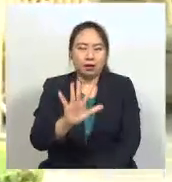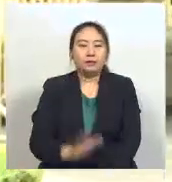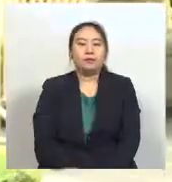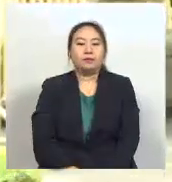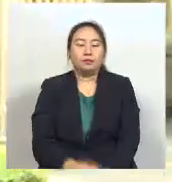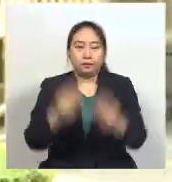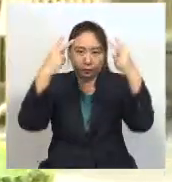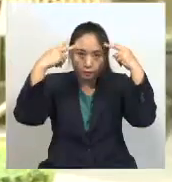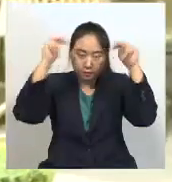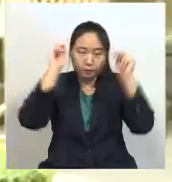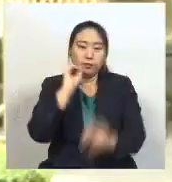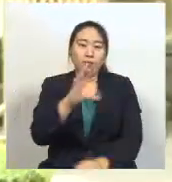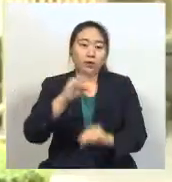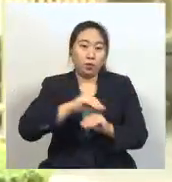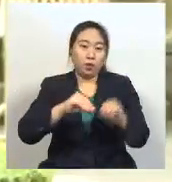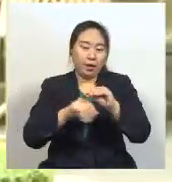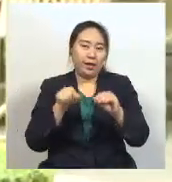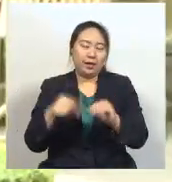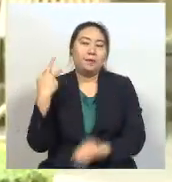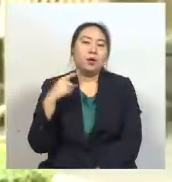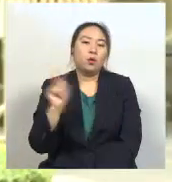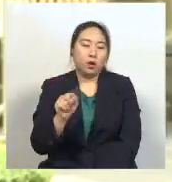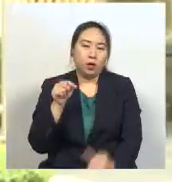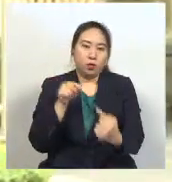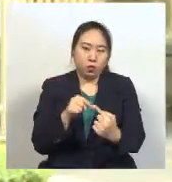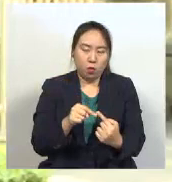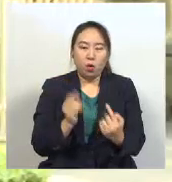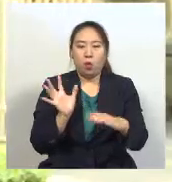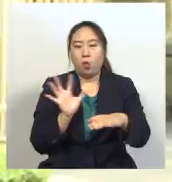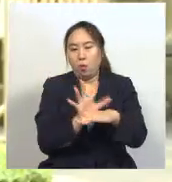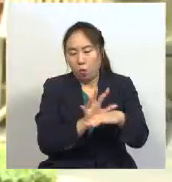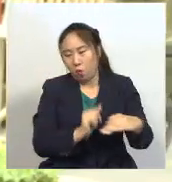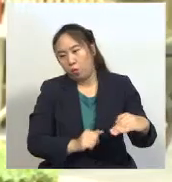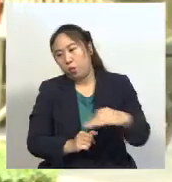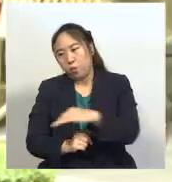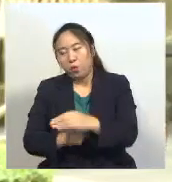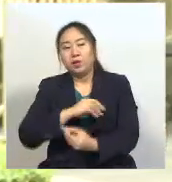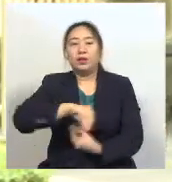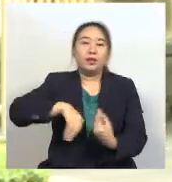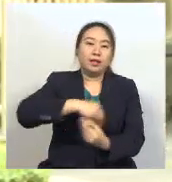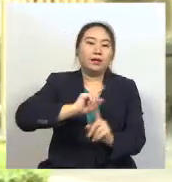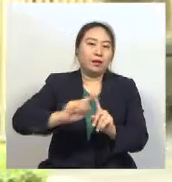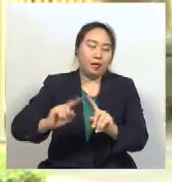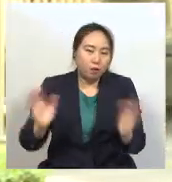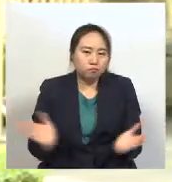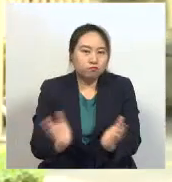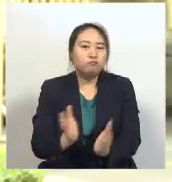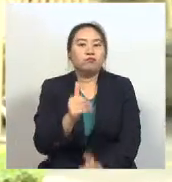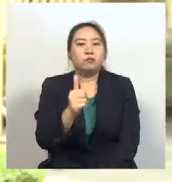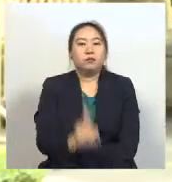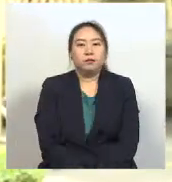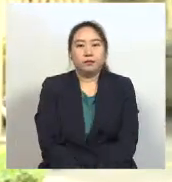ท่านนายกรัฐมนตรีบอกว่าโครงการนี้จะเป็นประโยชน์ด้านการขนส่งโลจิสติกและระบบเศรษฐกิจโดยรวมของไทย